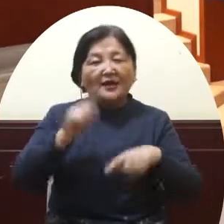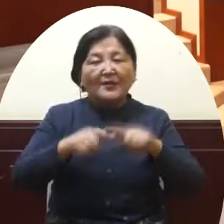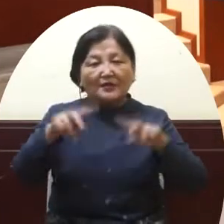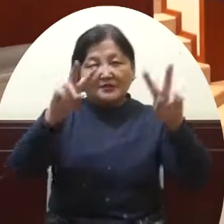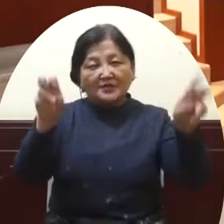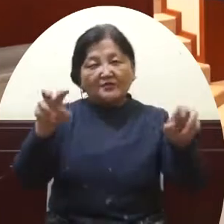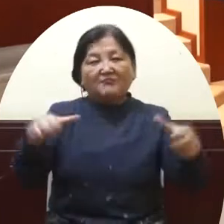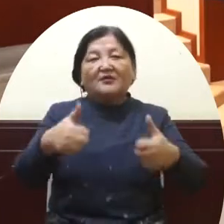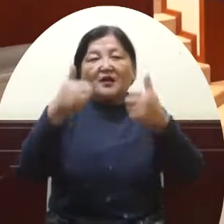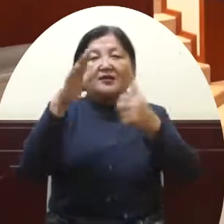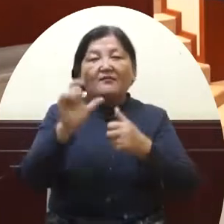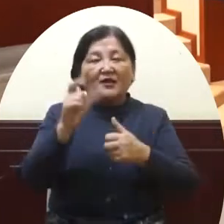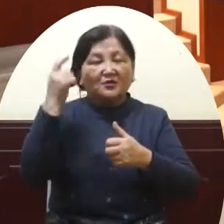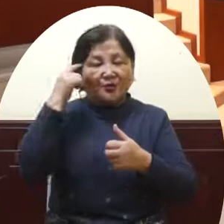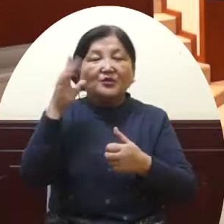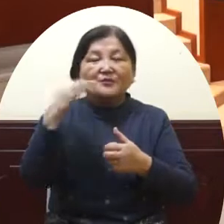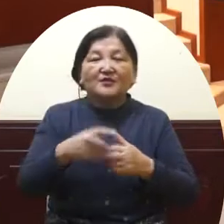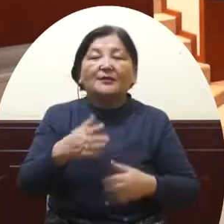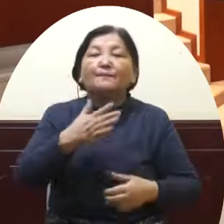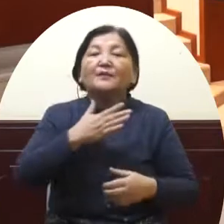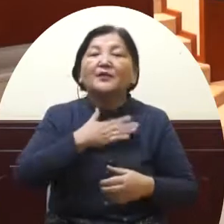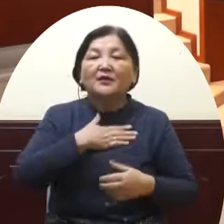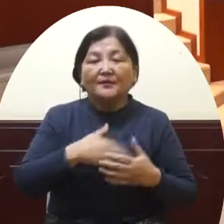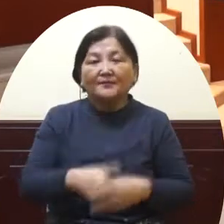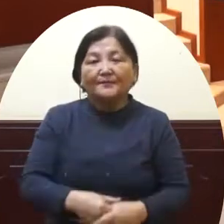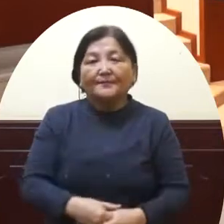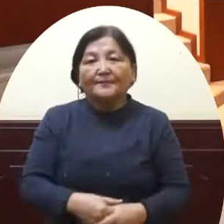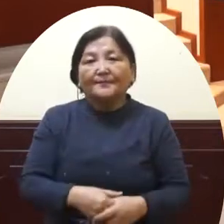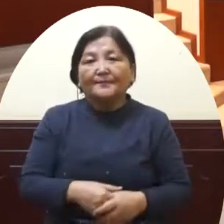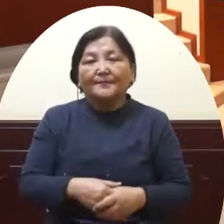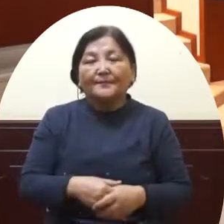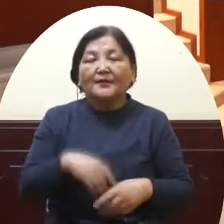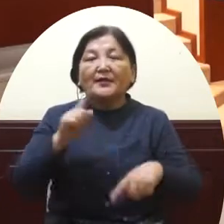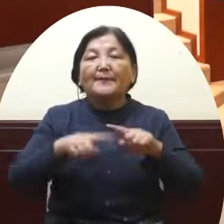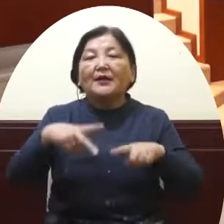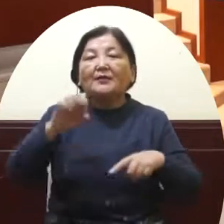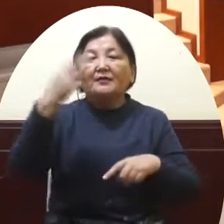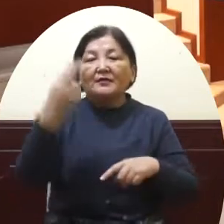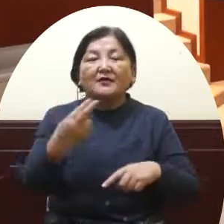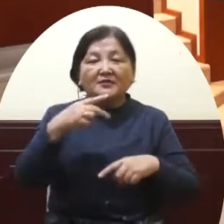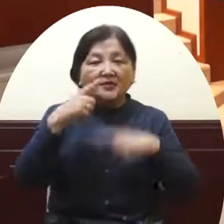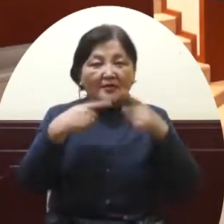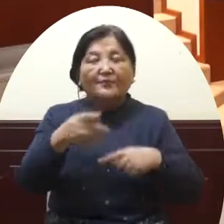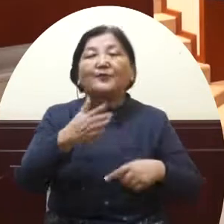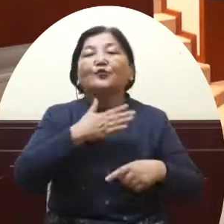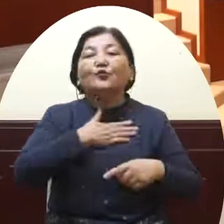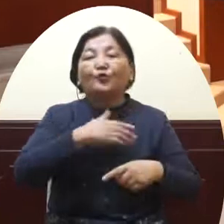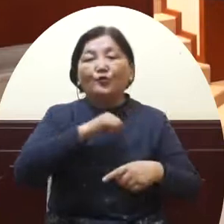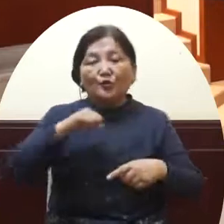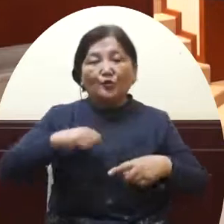л да. Үндсэндээ миний тэгээд ямар лекц унших вэ гэдэг нь бол өөрийнхөө судалгаан дээр